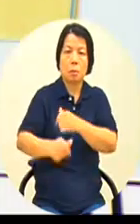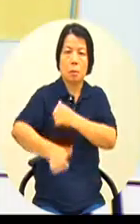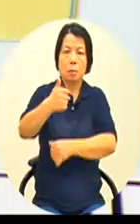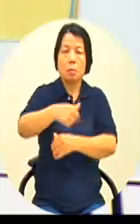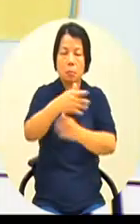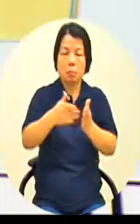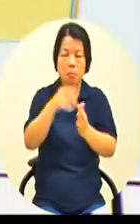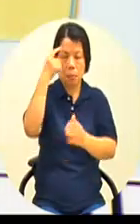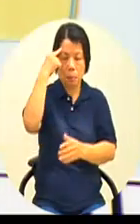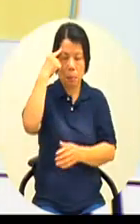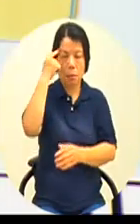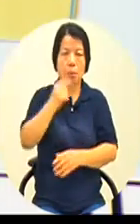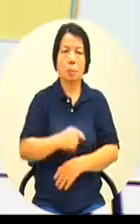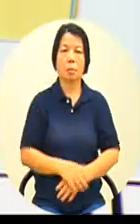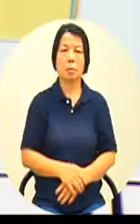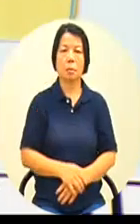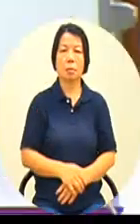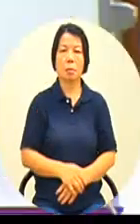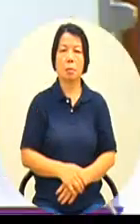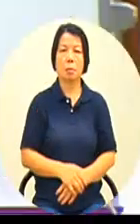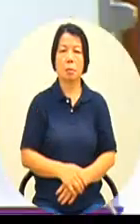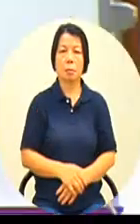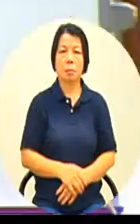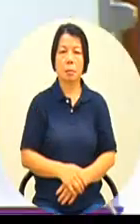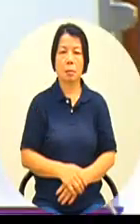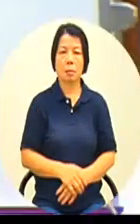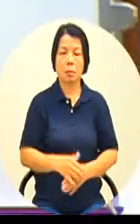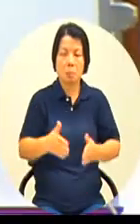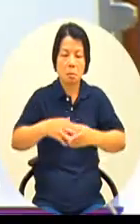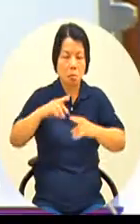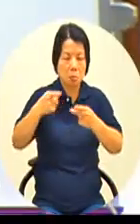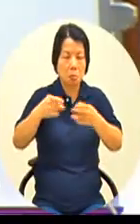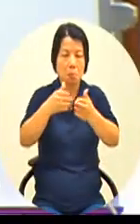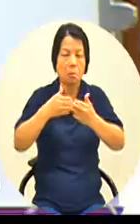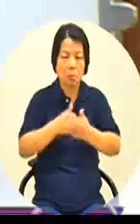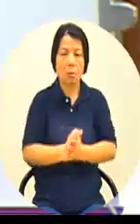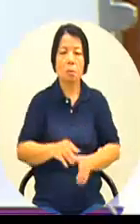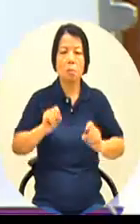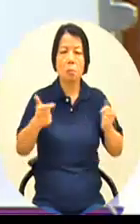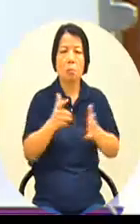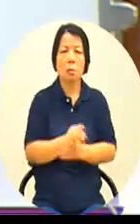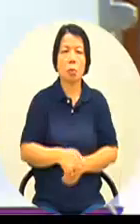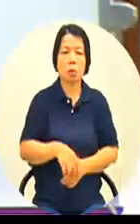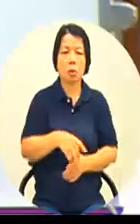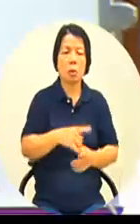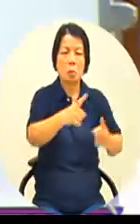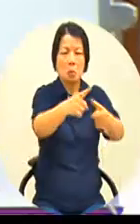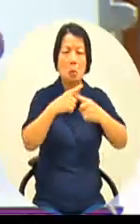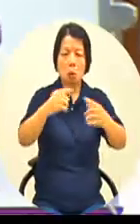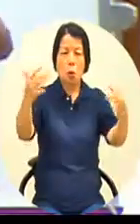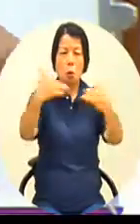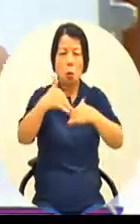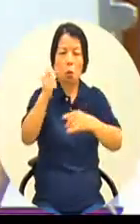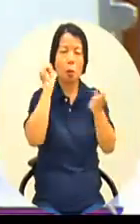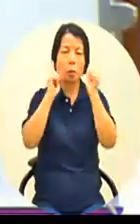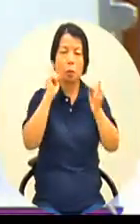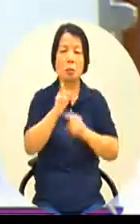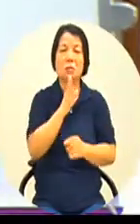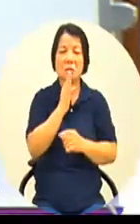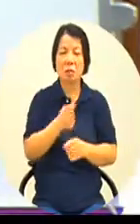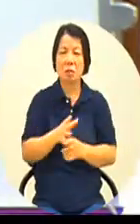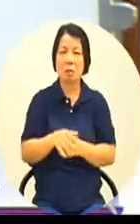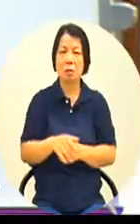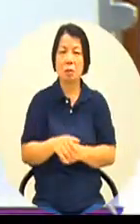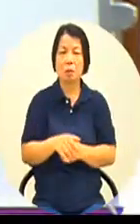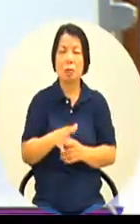念爱有，唔是讲是来家佚佗，就是观光局要做的一个事情。那个太